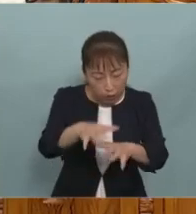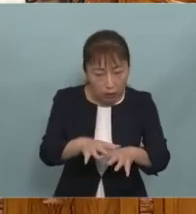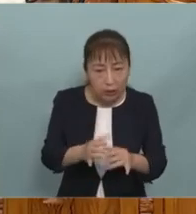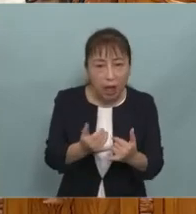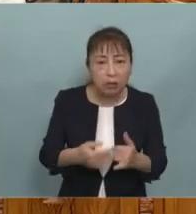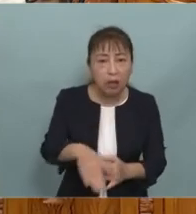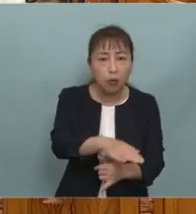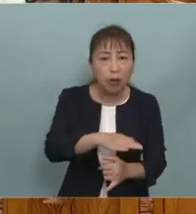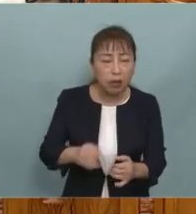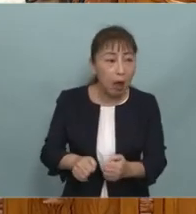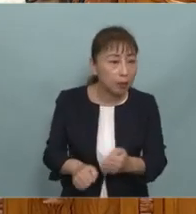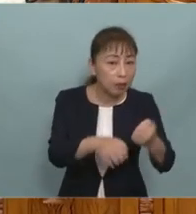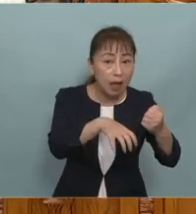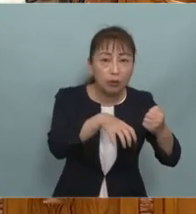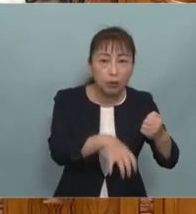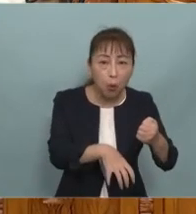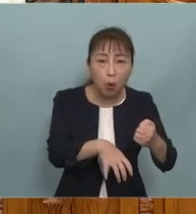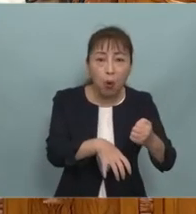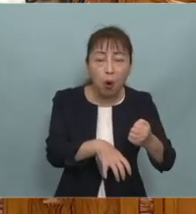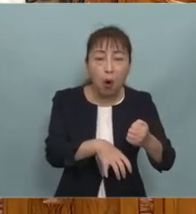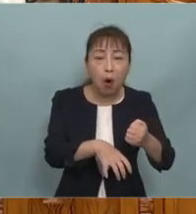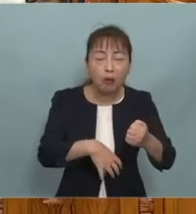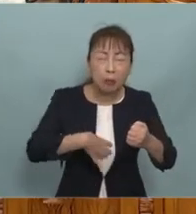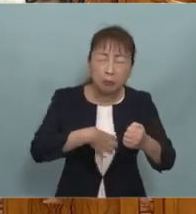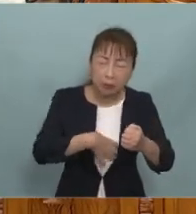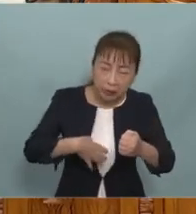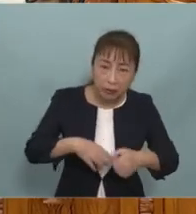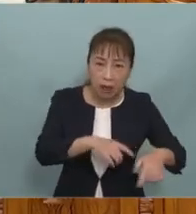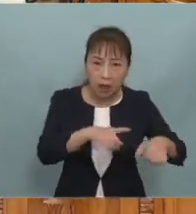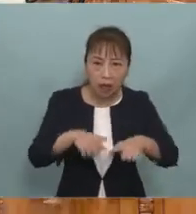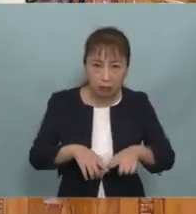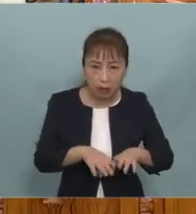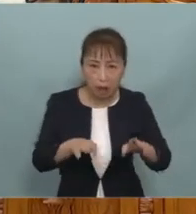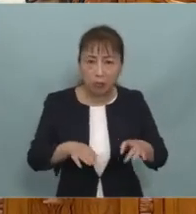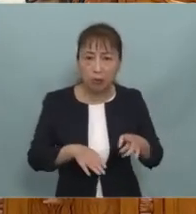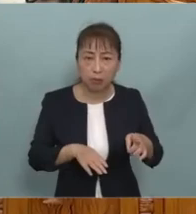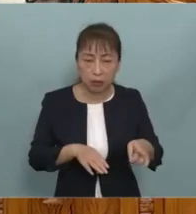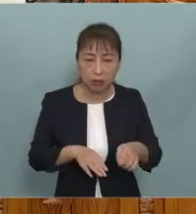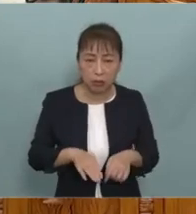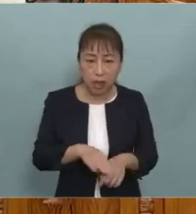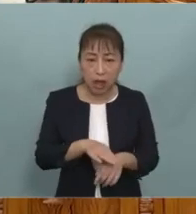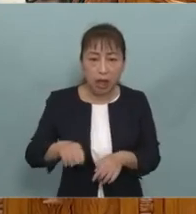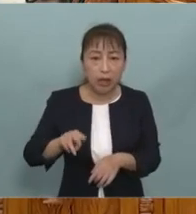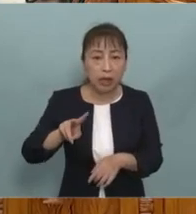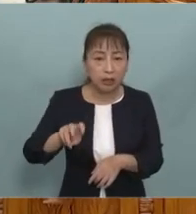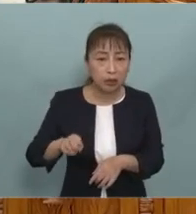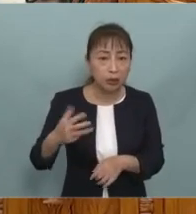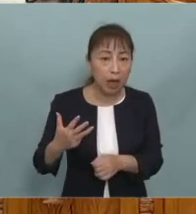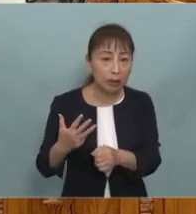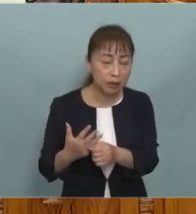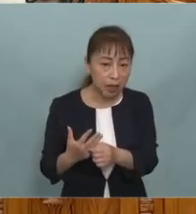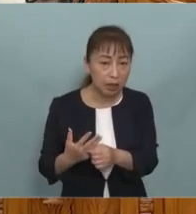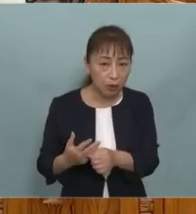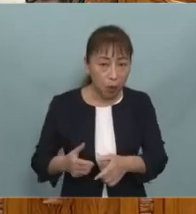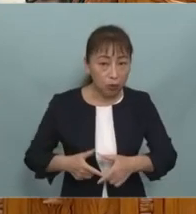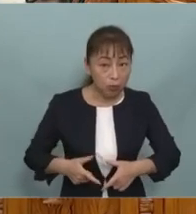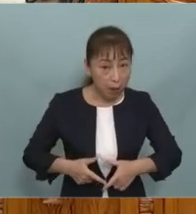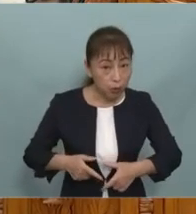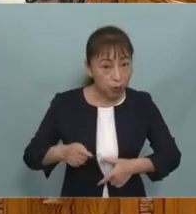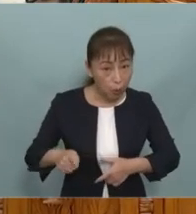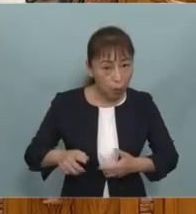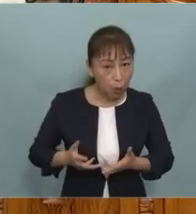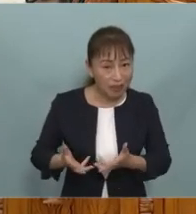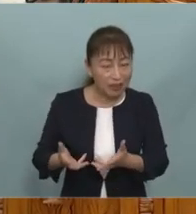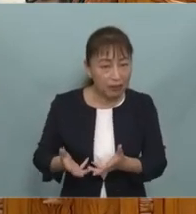は避難所で厳しい生活を知られます平成28年に起きた熊本地震では